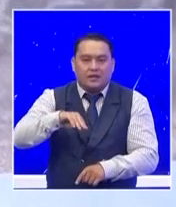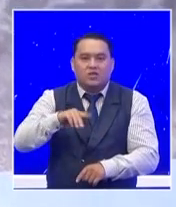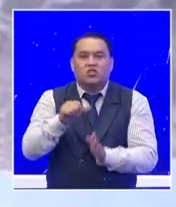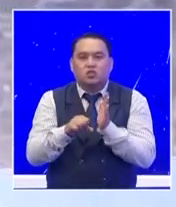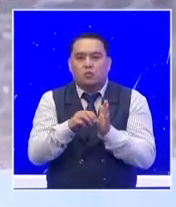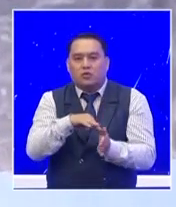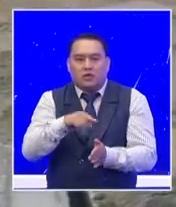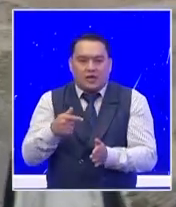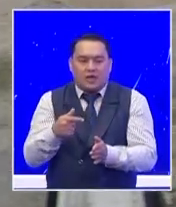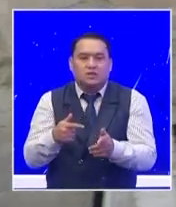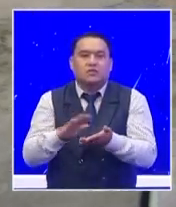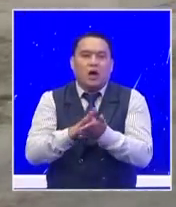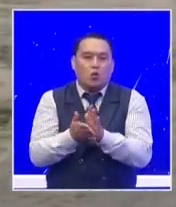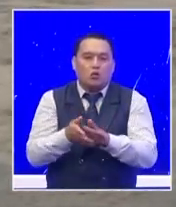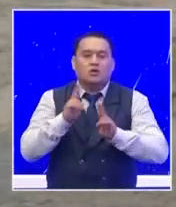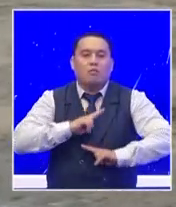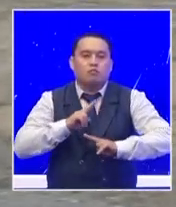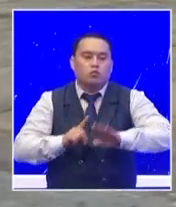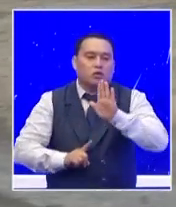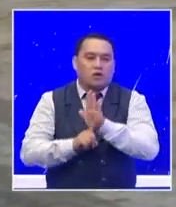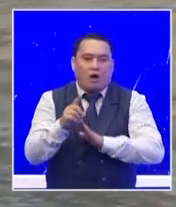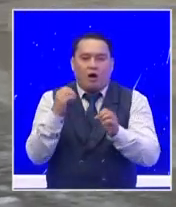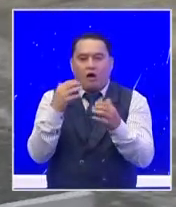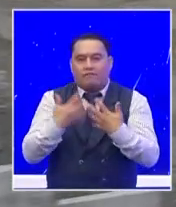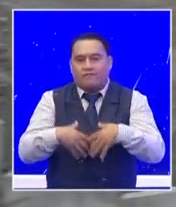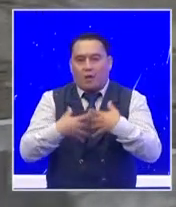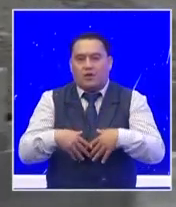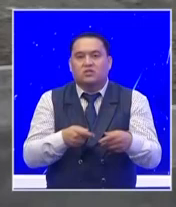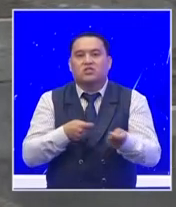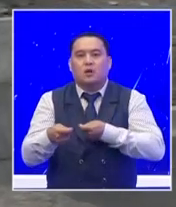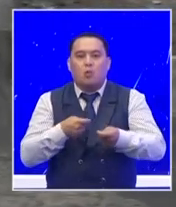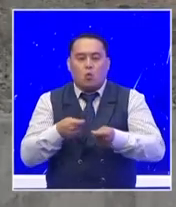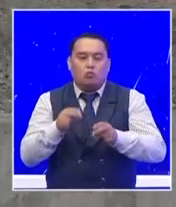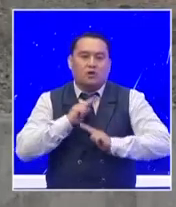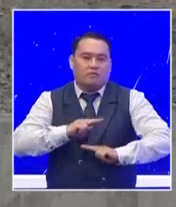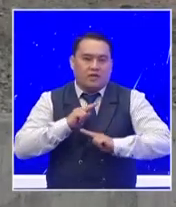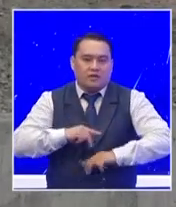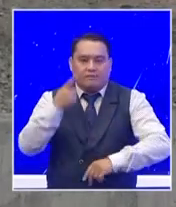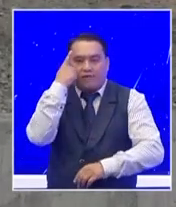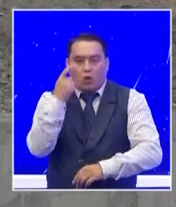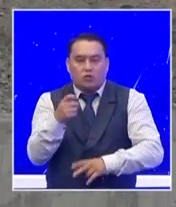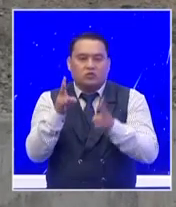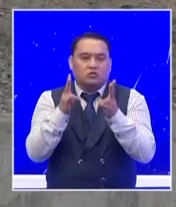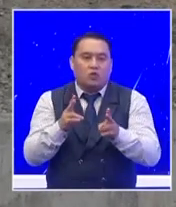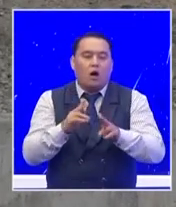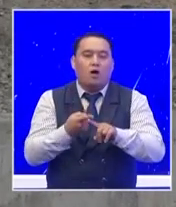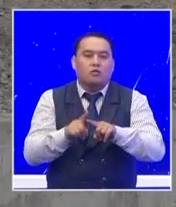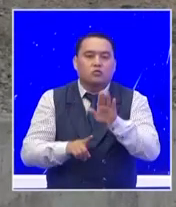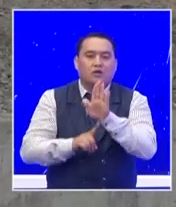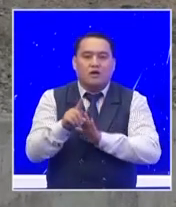тенге. Сейчас ведутся заключительные работы по запуску автоматизированной системы управления и локальных систем оповещения. Следует отметить и